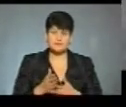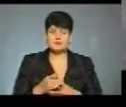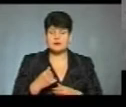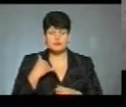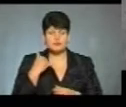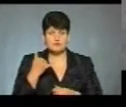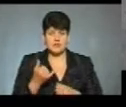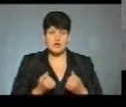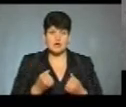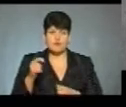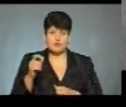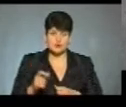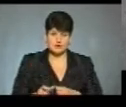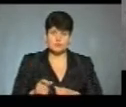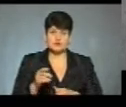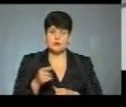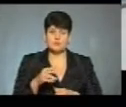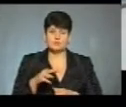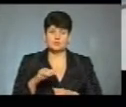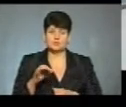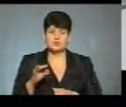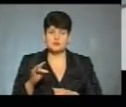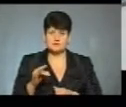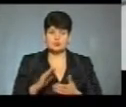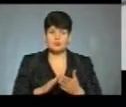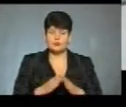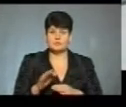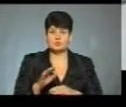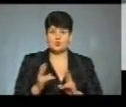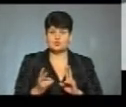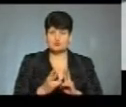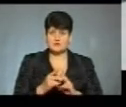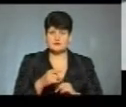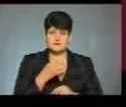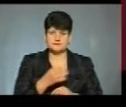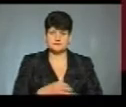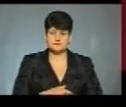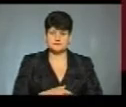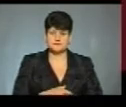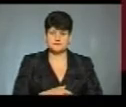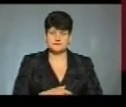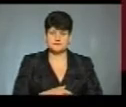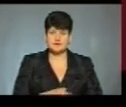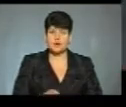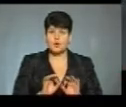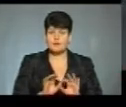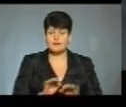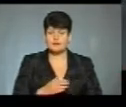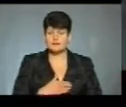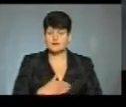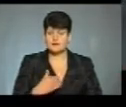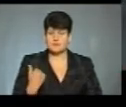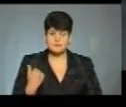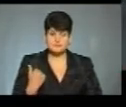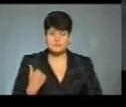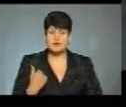кермом рейсового автобуса «Тернопіль-Мусорівці», аби домовитися про зустріч. Він відповів. Коментарій нема. У Збаражі